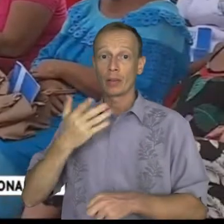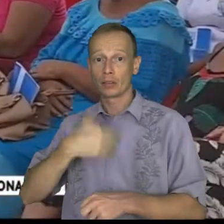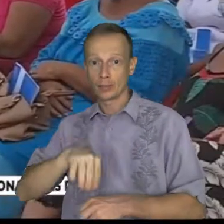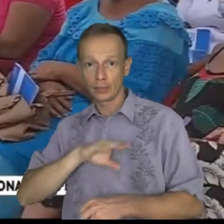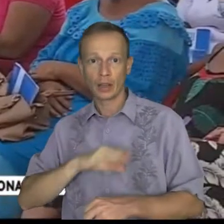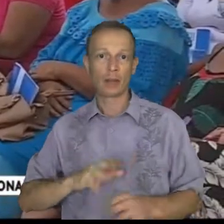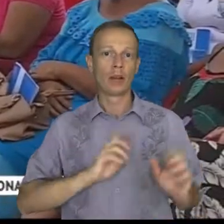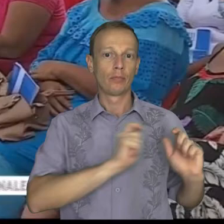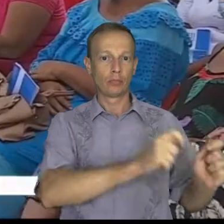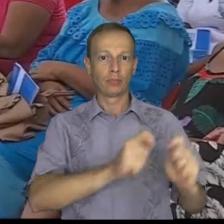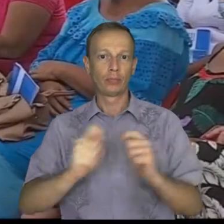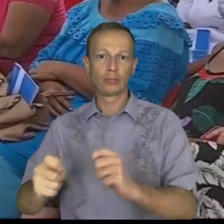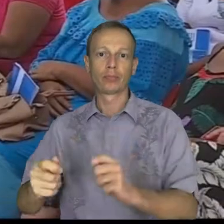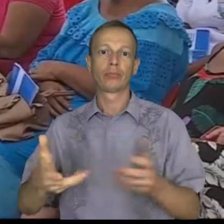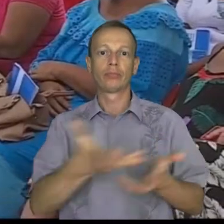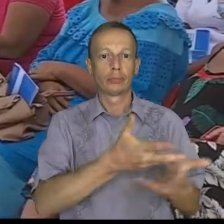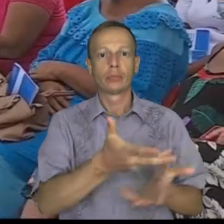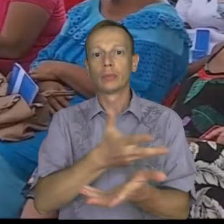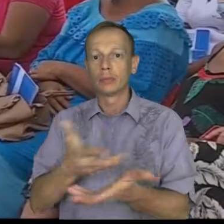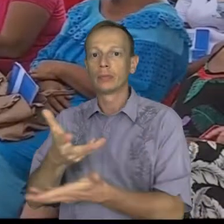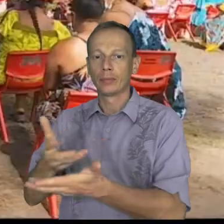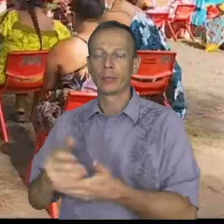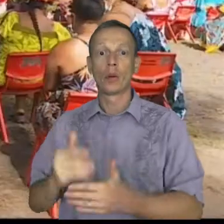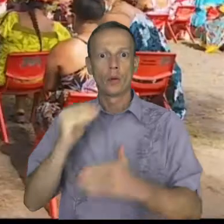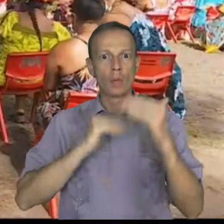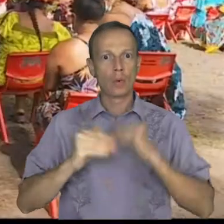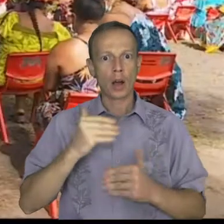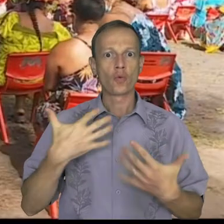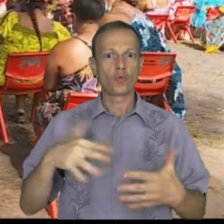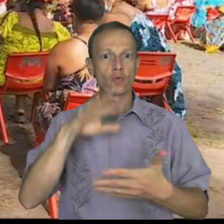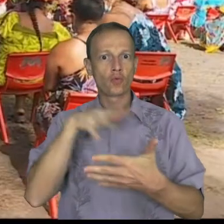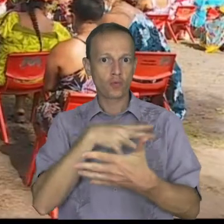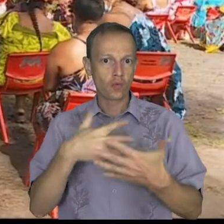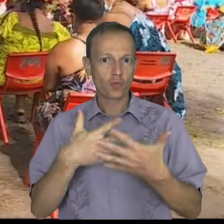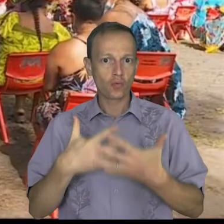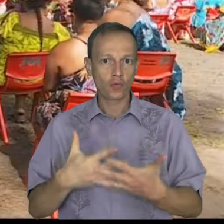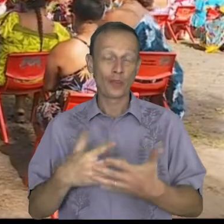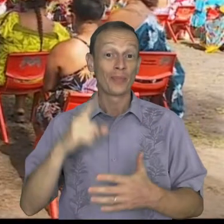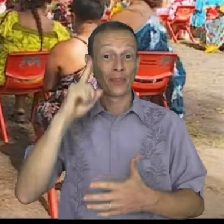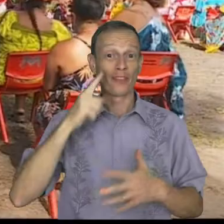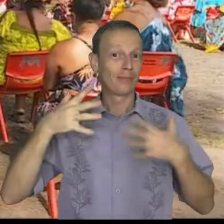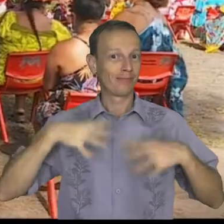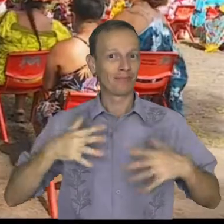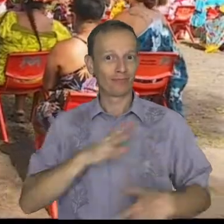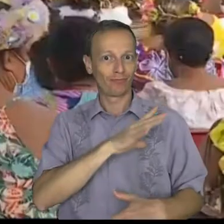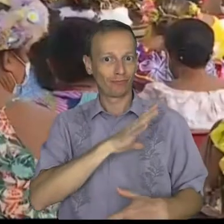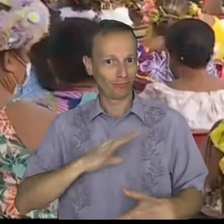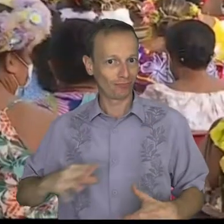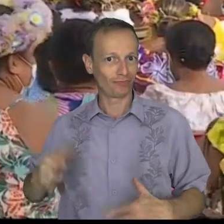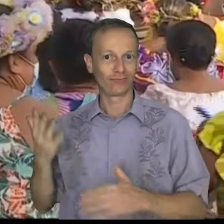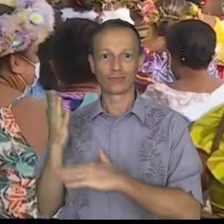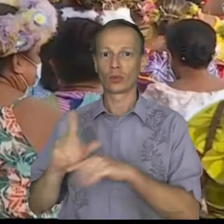et le secteur primaire ou encore la femme et les responsabilités. Mais avant tout, ce programme bien chargé de la journée, ces